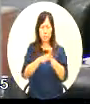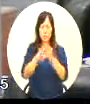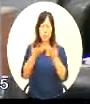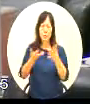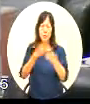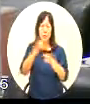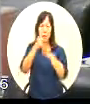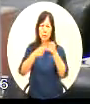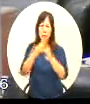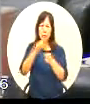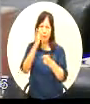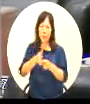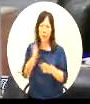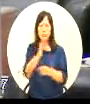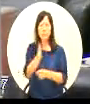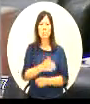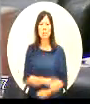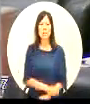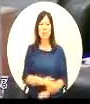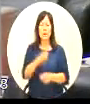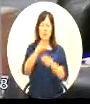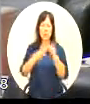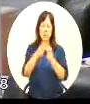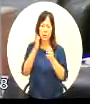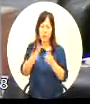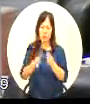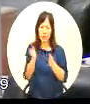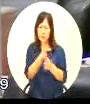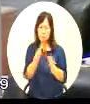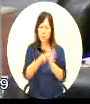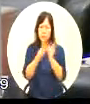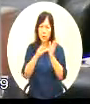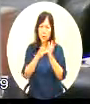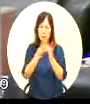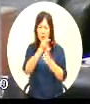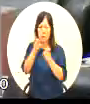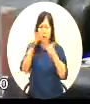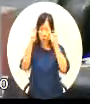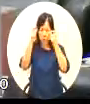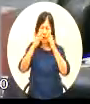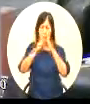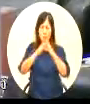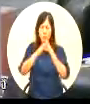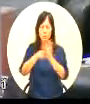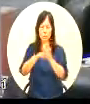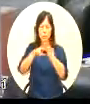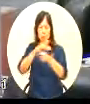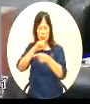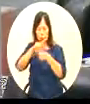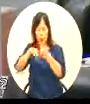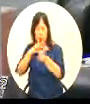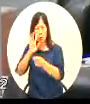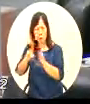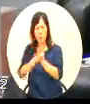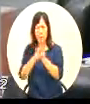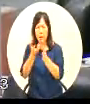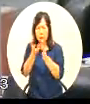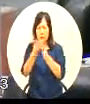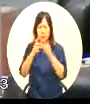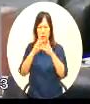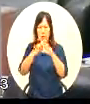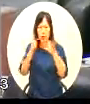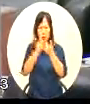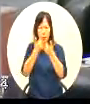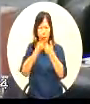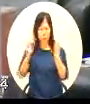是一年半的时间。那这一年半的时间，我们看到很多高雄还有台湾的转变。那我记得我在前两个会期里面都有